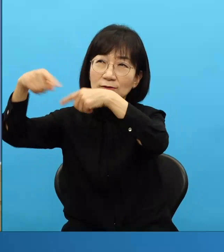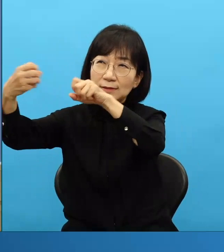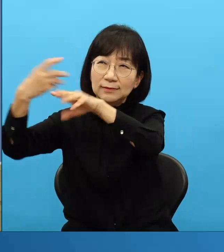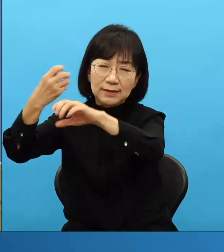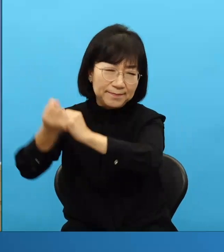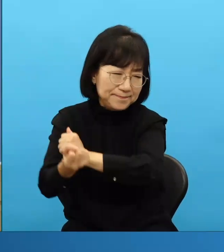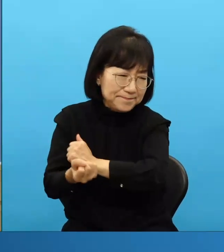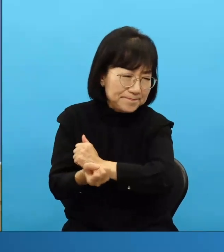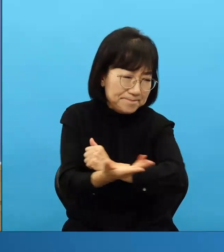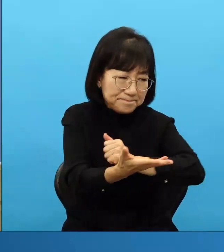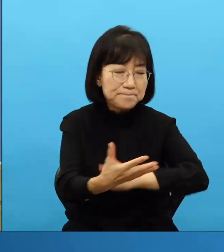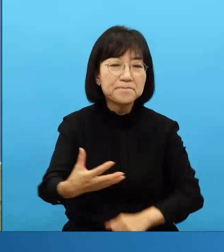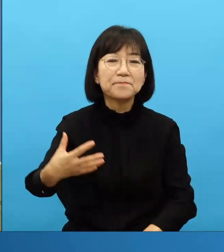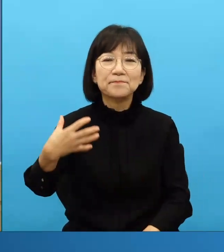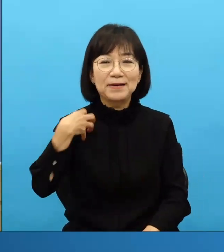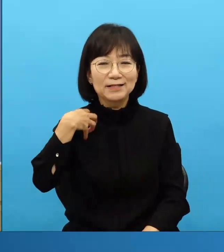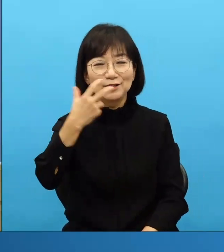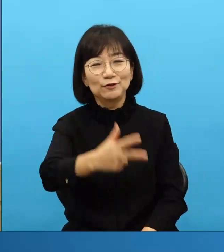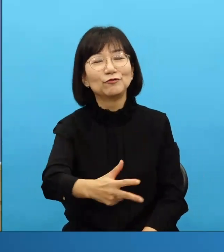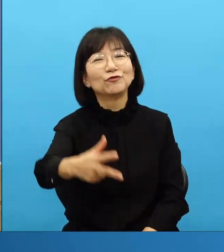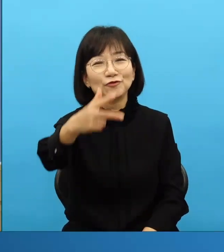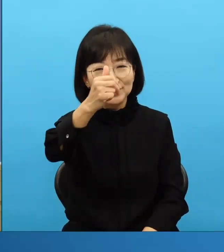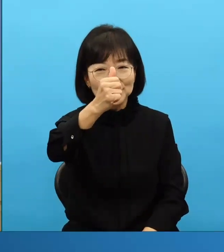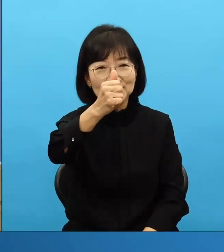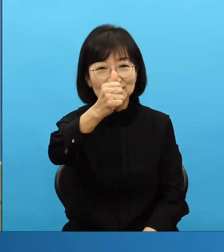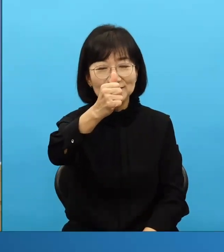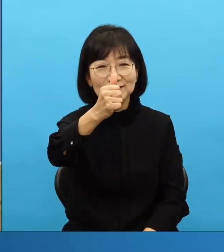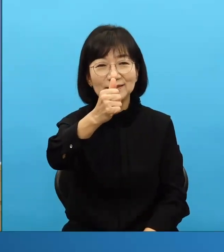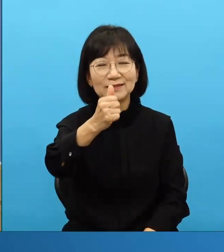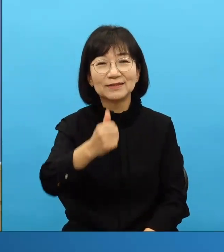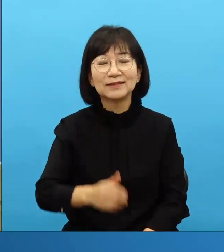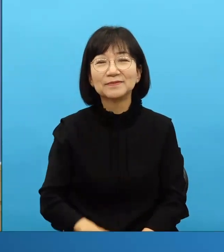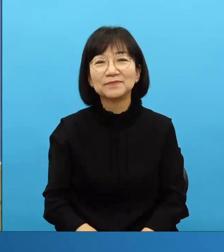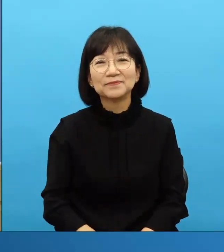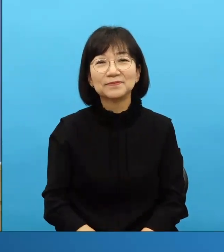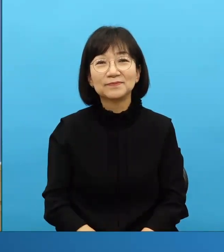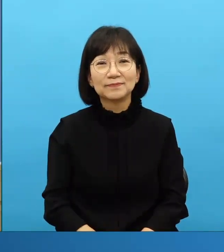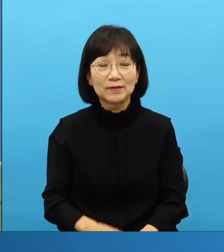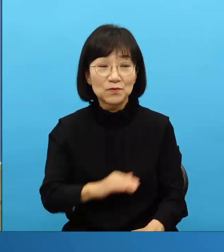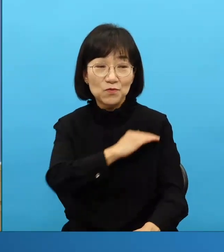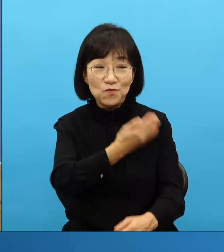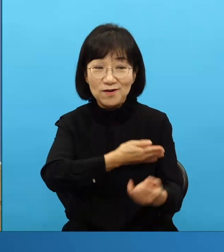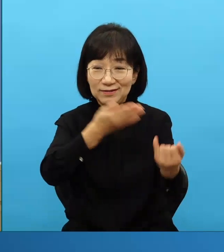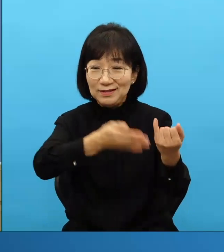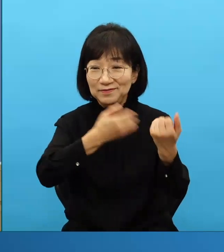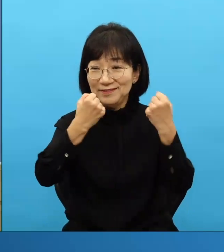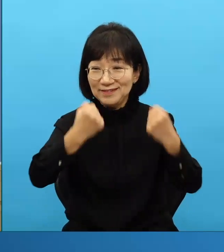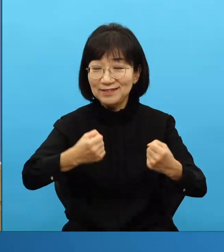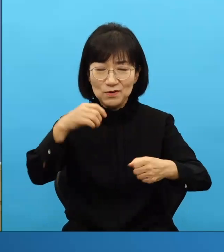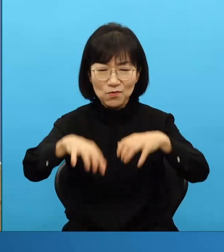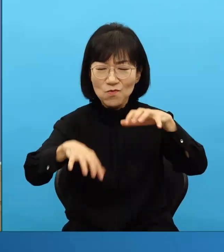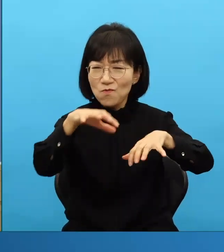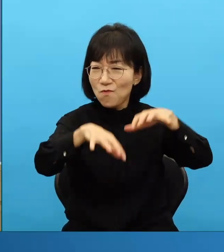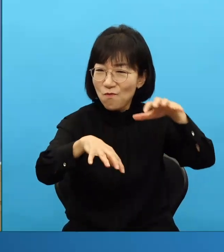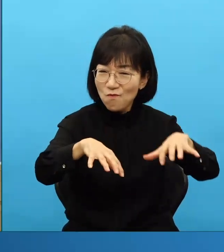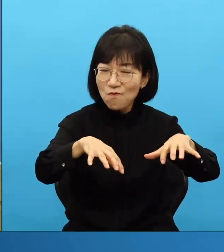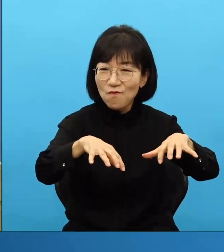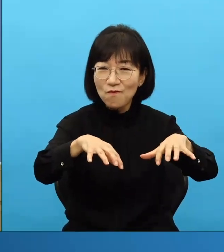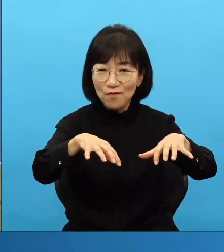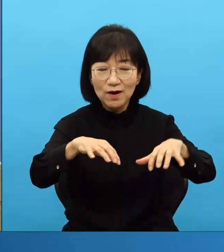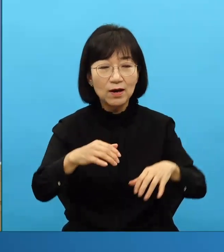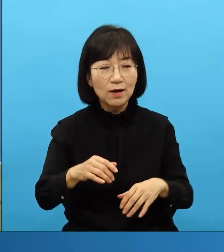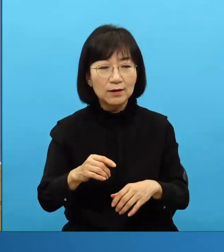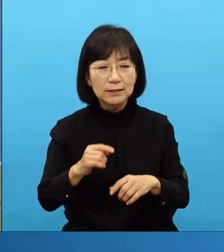figures to relay the things of God to these 70 nations and the 70 places. 여러분이 있는 그 현장에 정말 언약 잡은 여러분의